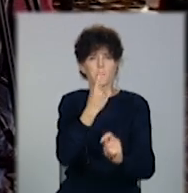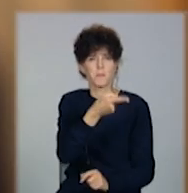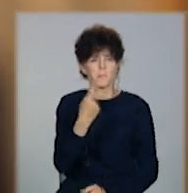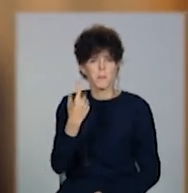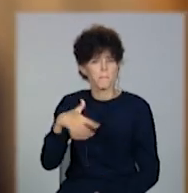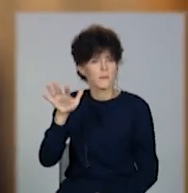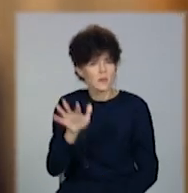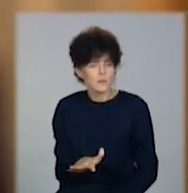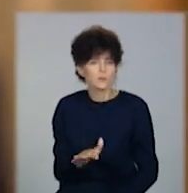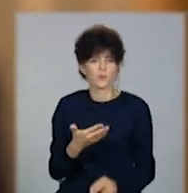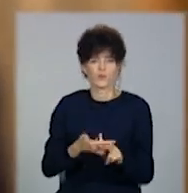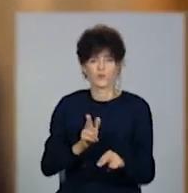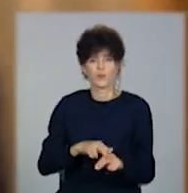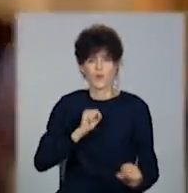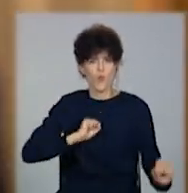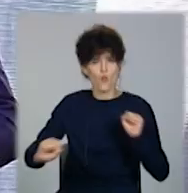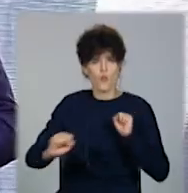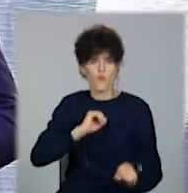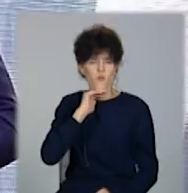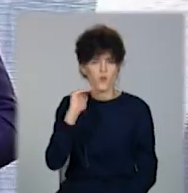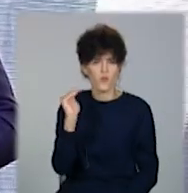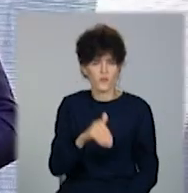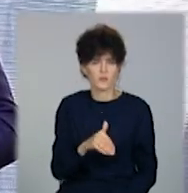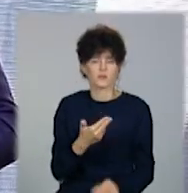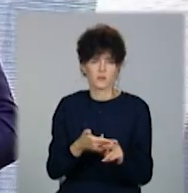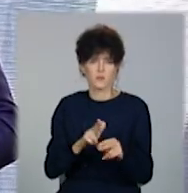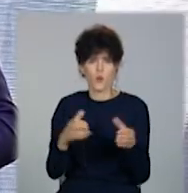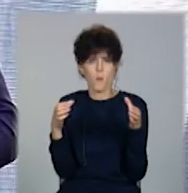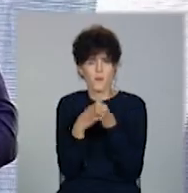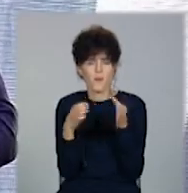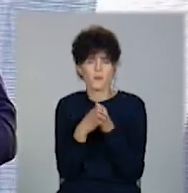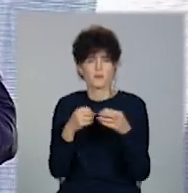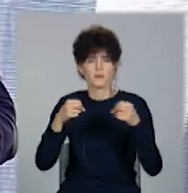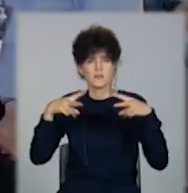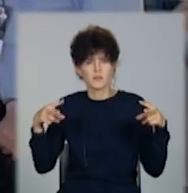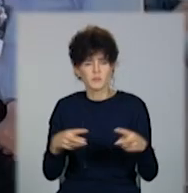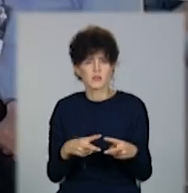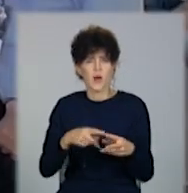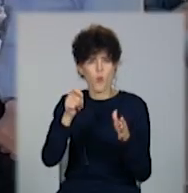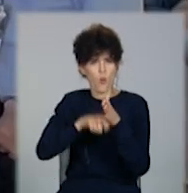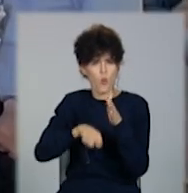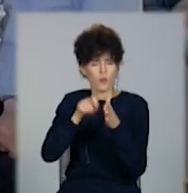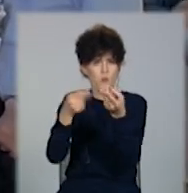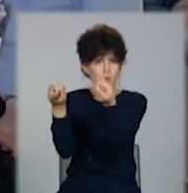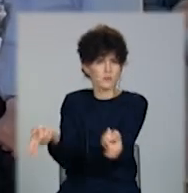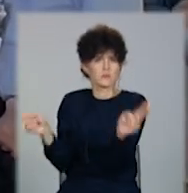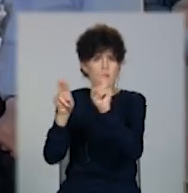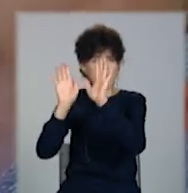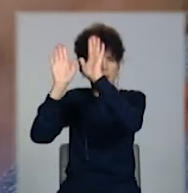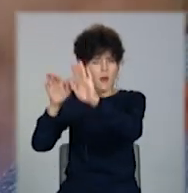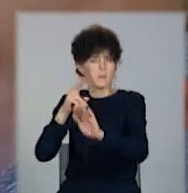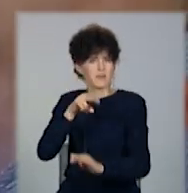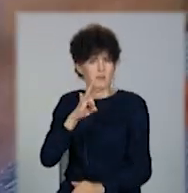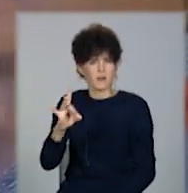номінації «Ефективний управлінець». Попри те, що частина активів компанії лишилася на непідконтрольній території, виробник